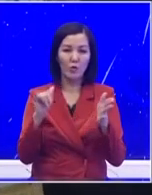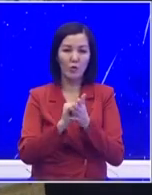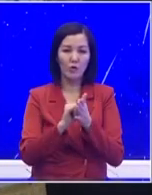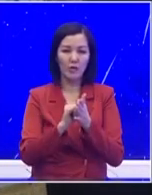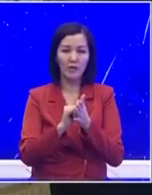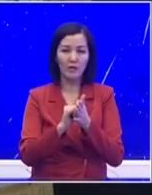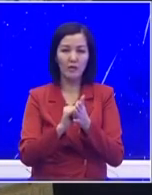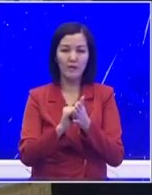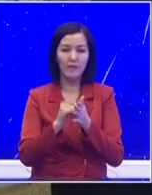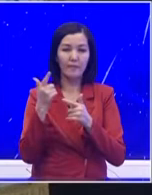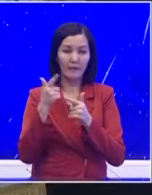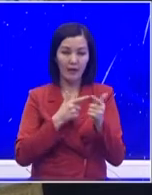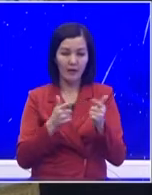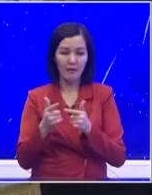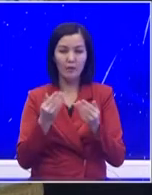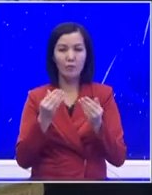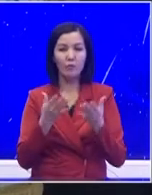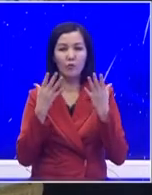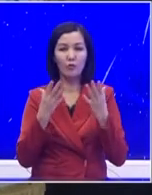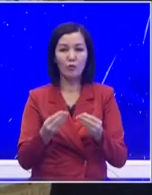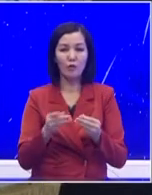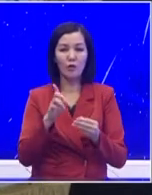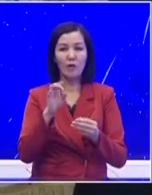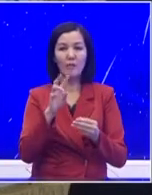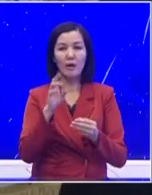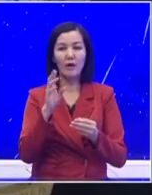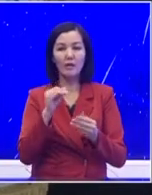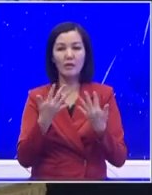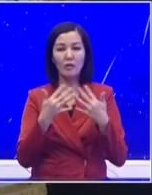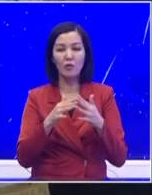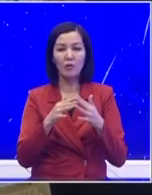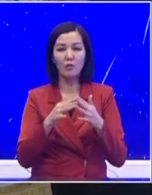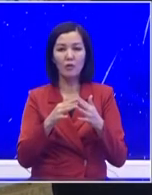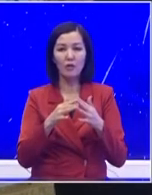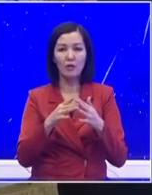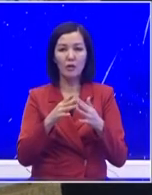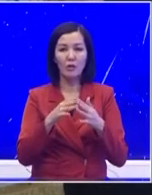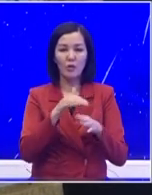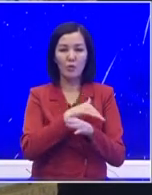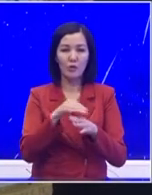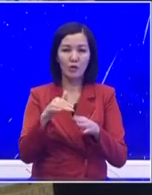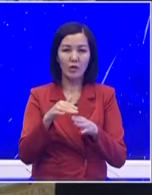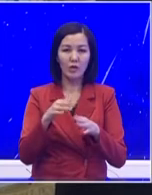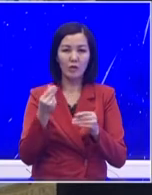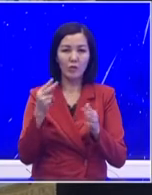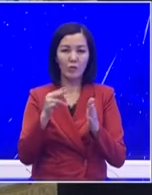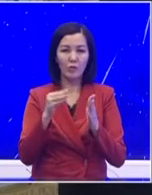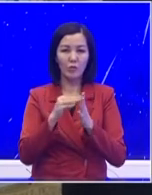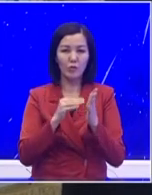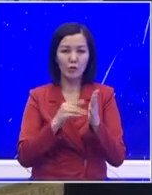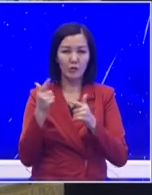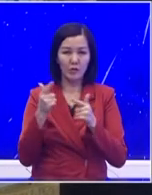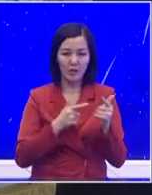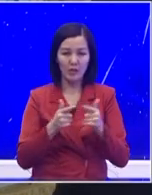толық пайдалануға қойылды. Бүгінгі таңда Бақанас ауылының ішкі көшелердің сметалық құжаттамалары сараптамадан өтіп жатыр.